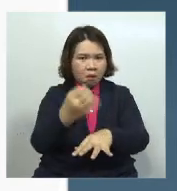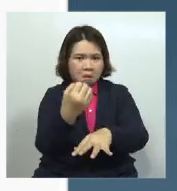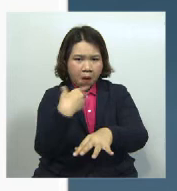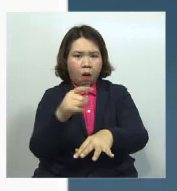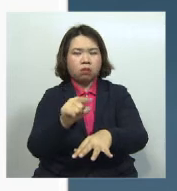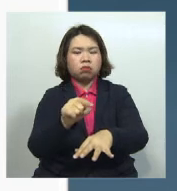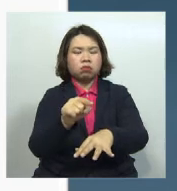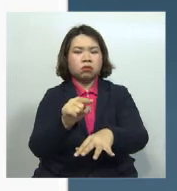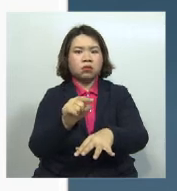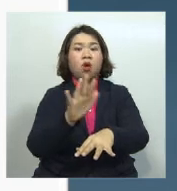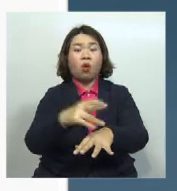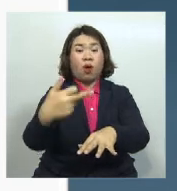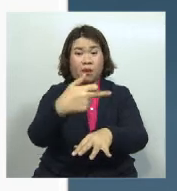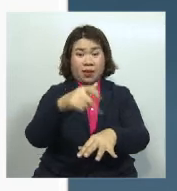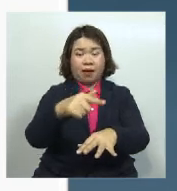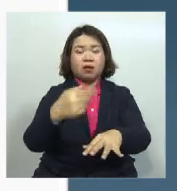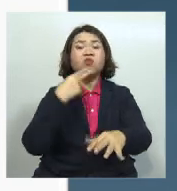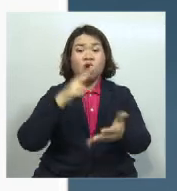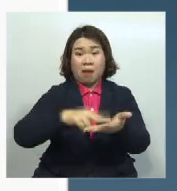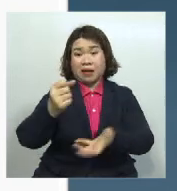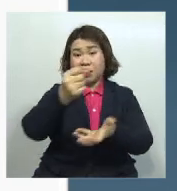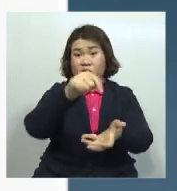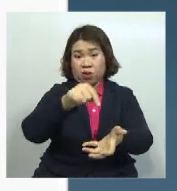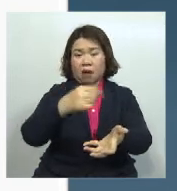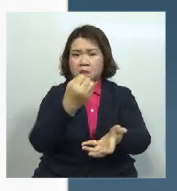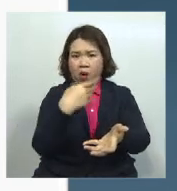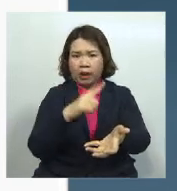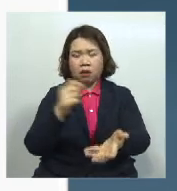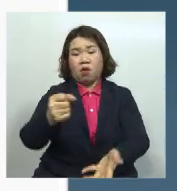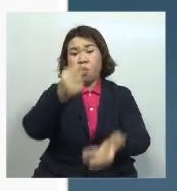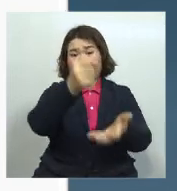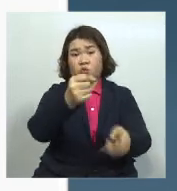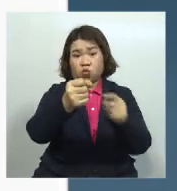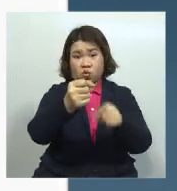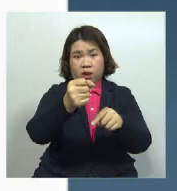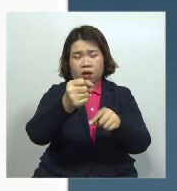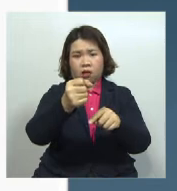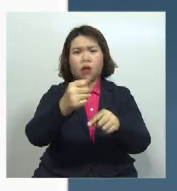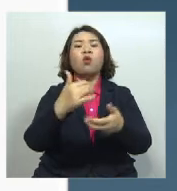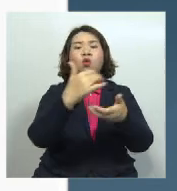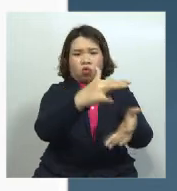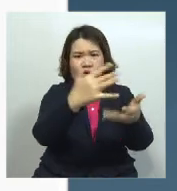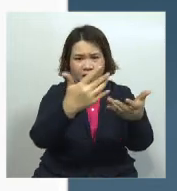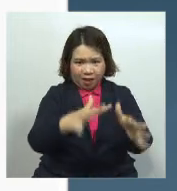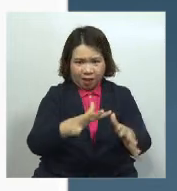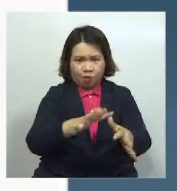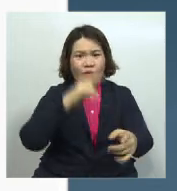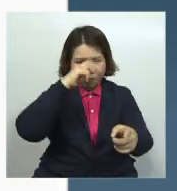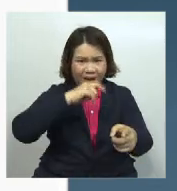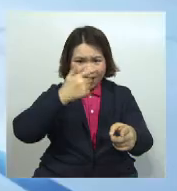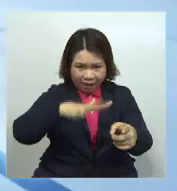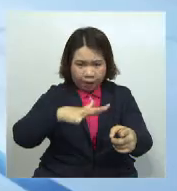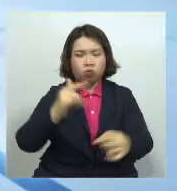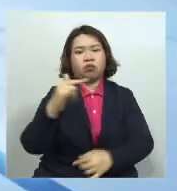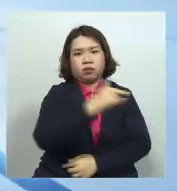จาก Penasaของการบนไย ทนคร โอ๊แรนด์ครับวาถุงเมลการทธพิเศษ ได้ถกจัส่งมายงประเทศไทย